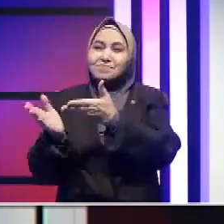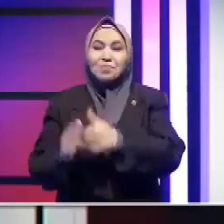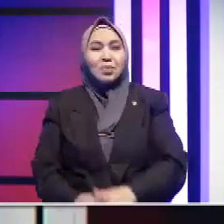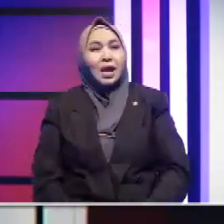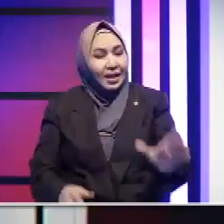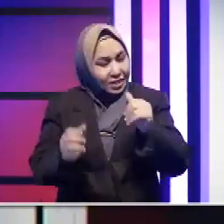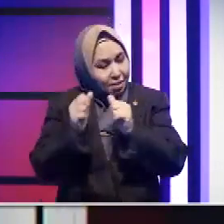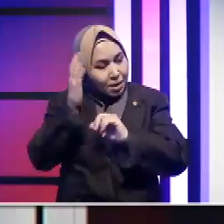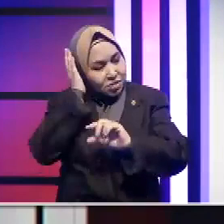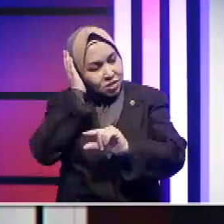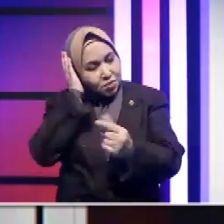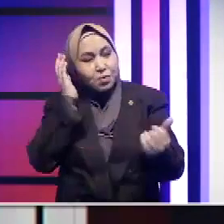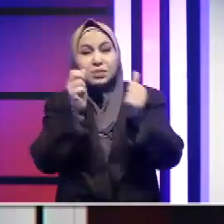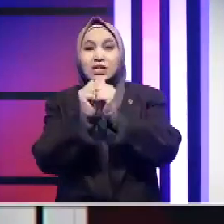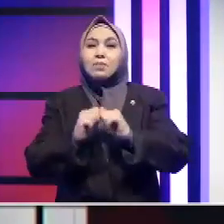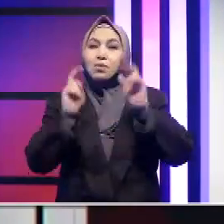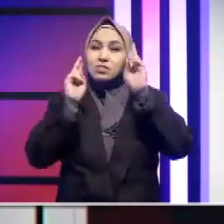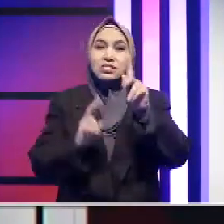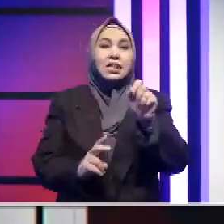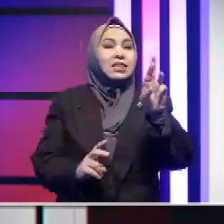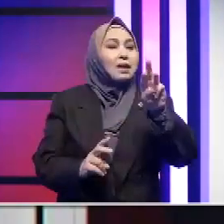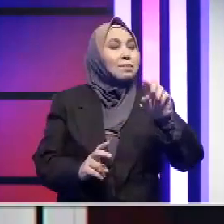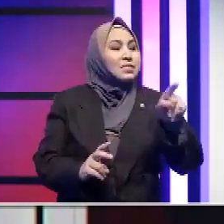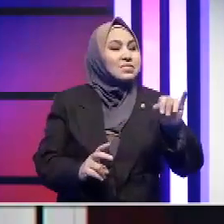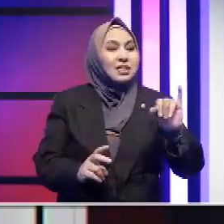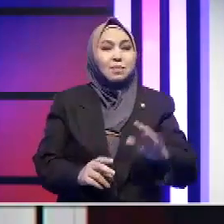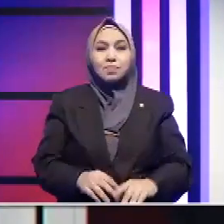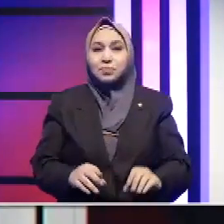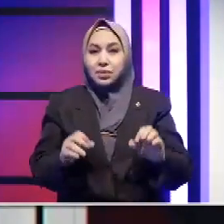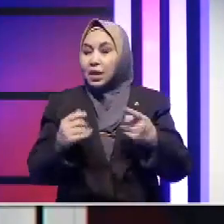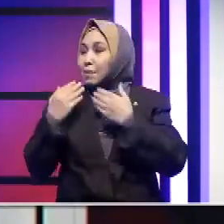dahulu bersama dengan Ustaz Tarmizi Abdul Rahman merdu